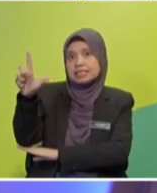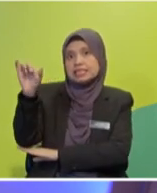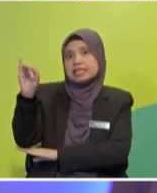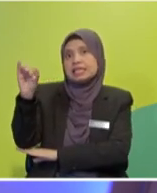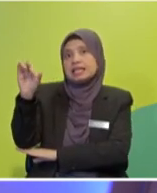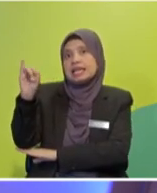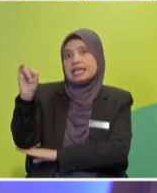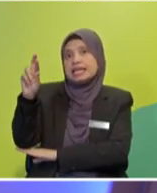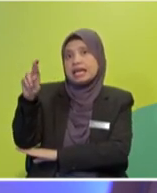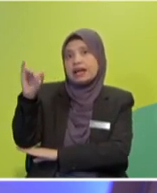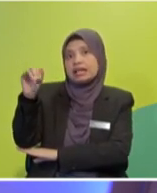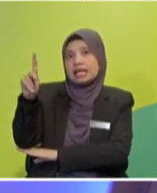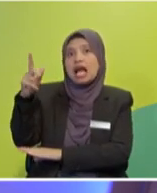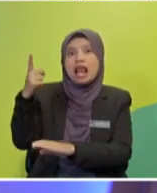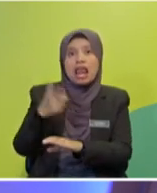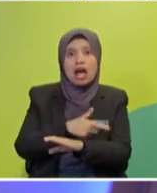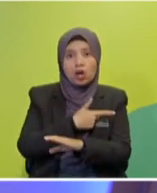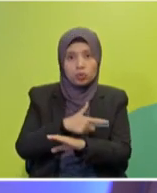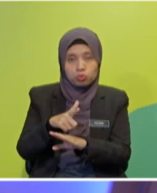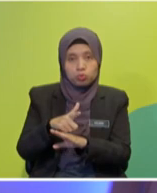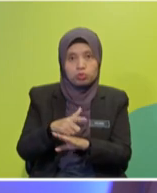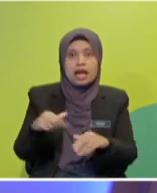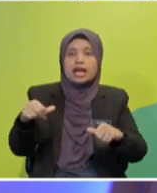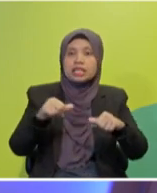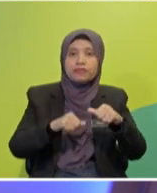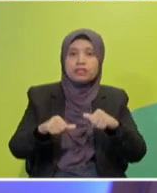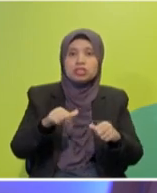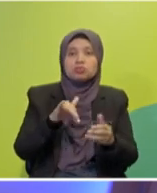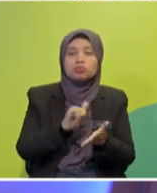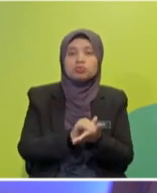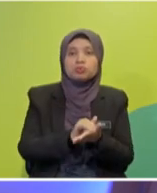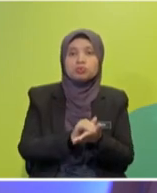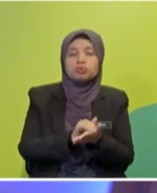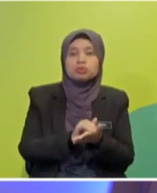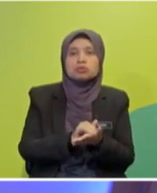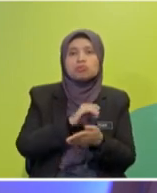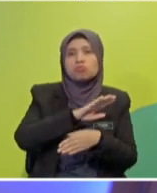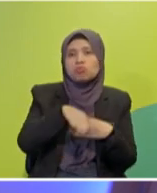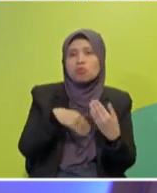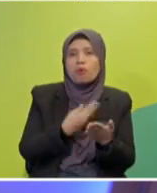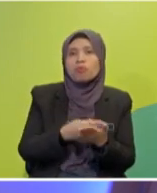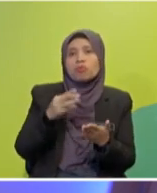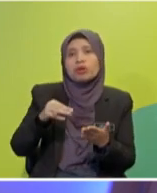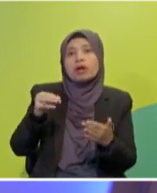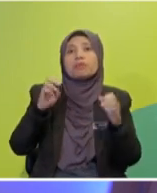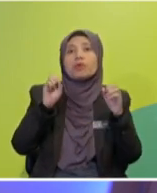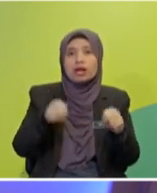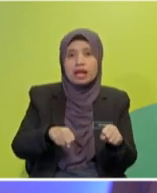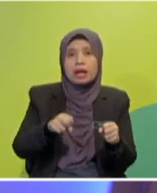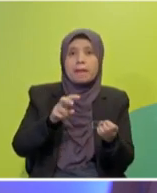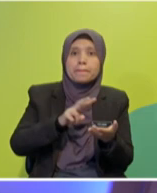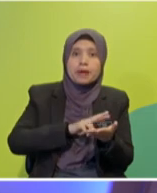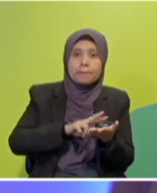melengkapkan lirik lagu. Jadi aktiviti-aktiviti macam ni cikgu sangat galakkan anak-anak murid cikgu untuk membaca. Macam mana cara